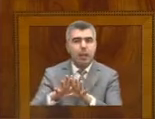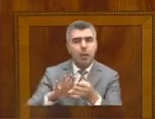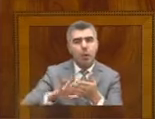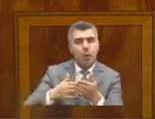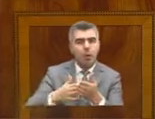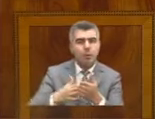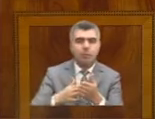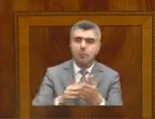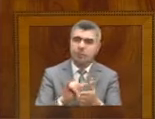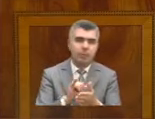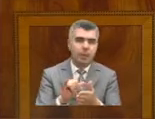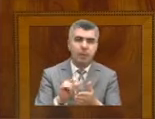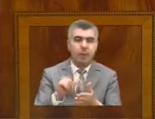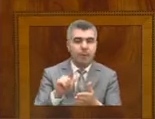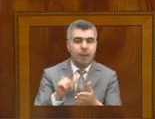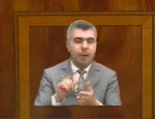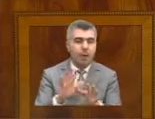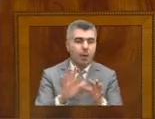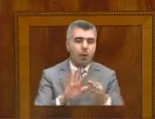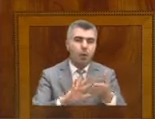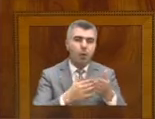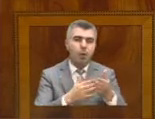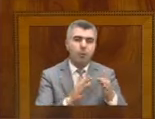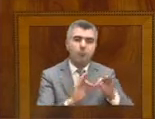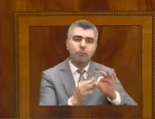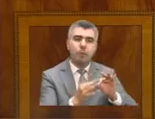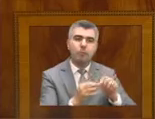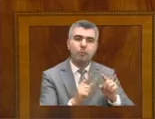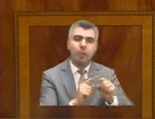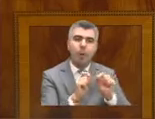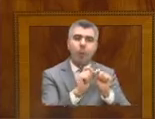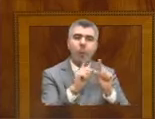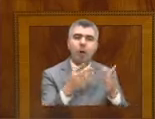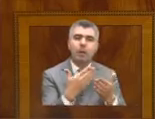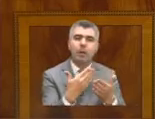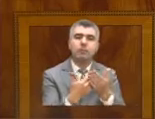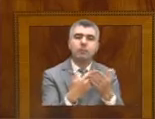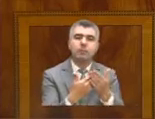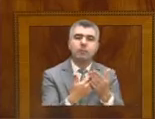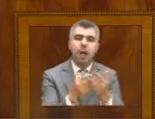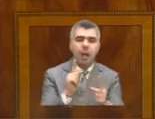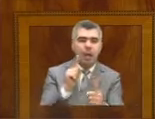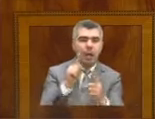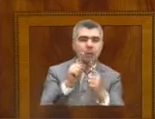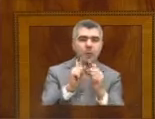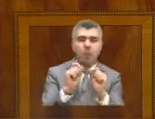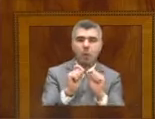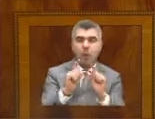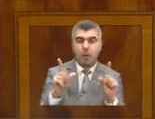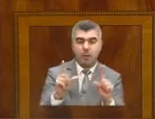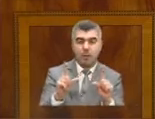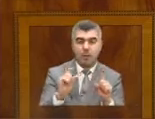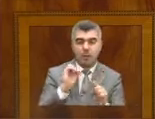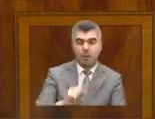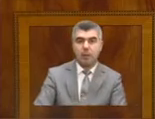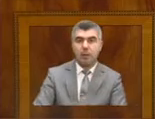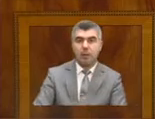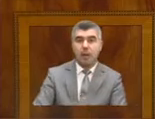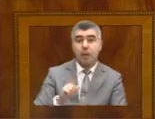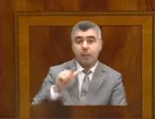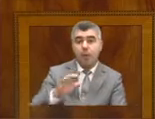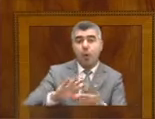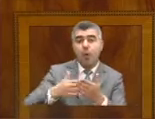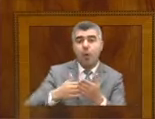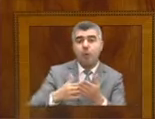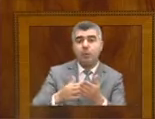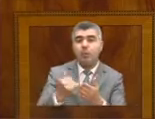بقدر ما تترجم منظورا متكاملا بأهداف واضحة يستلهم هويته وخيطه